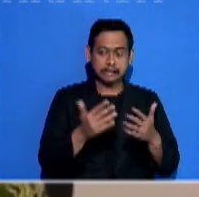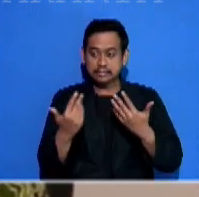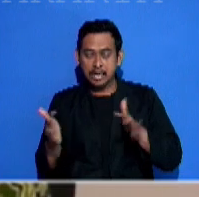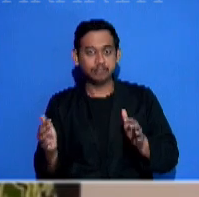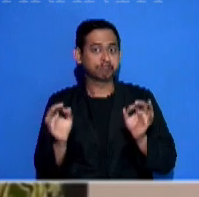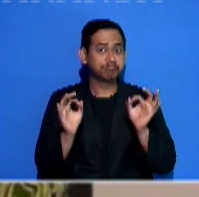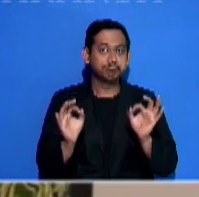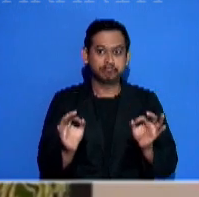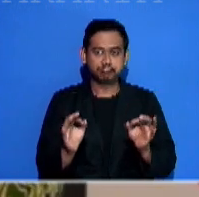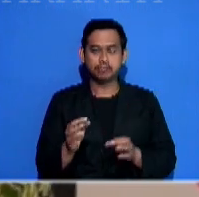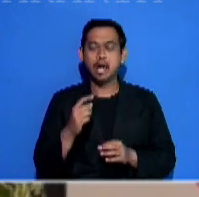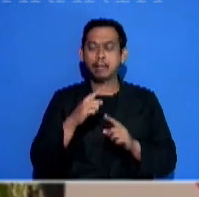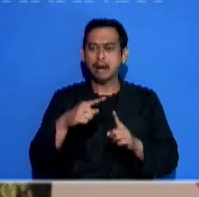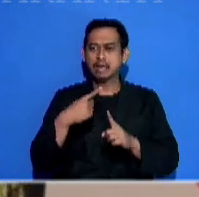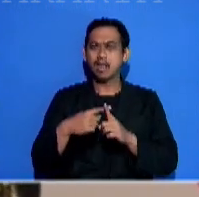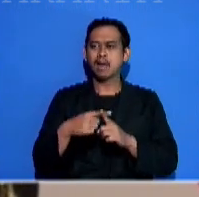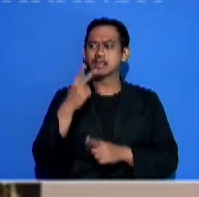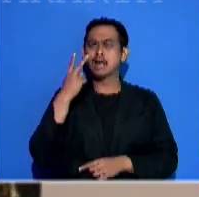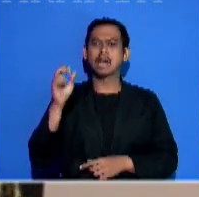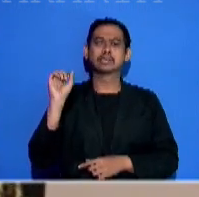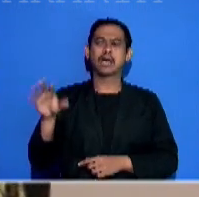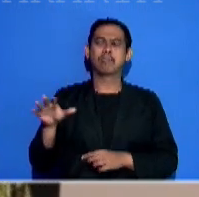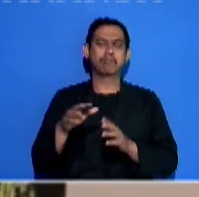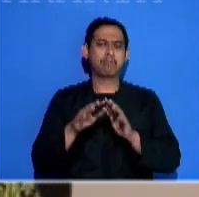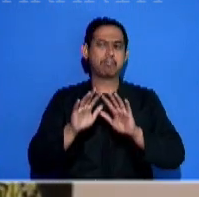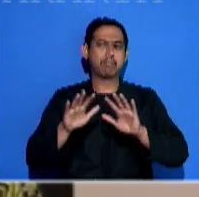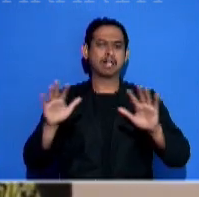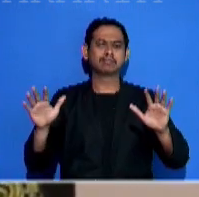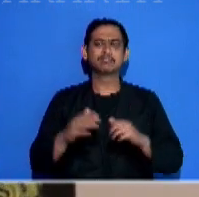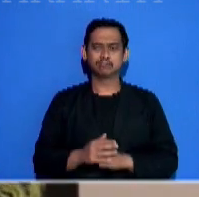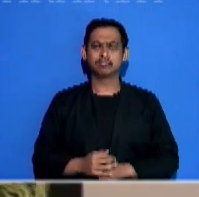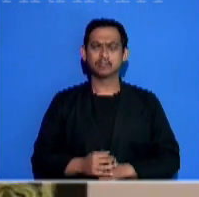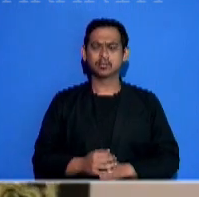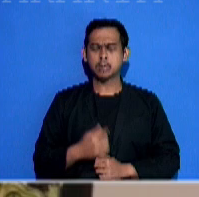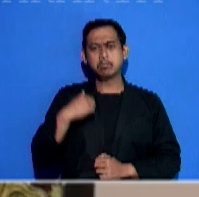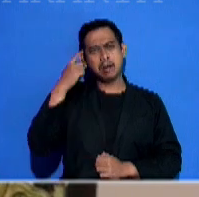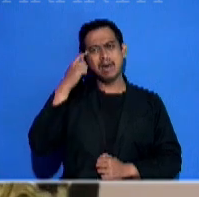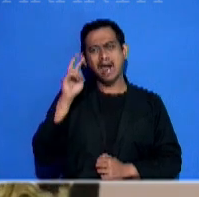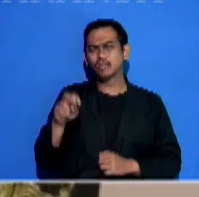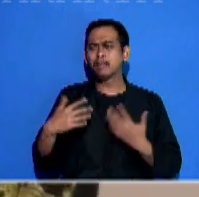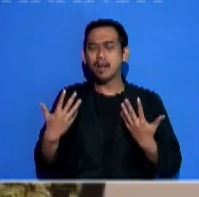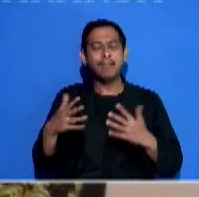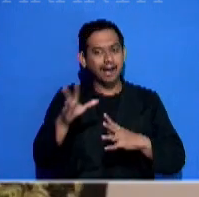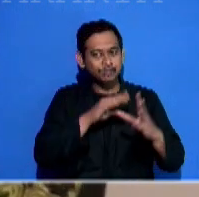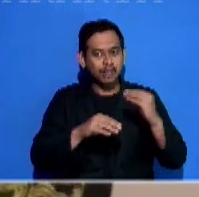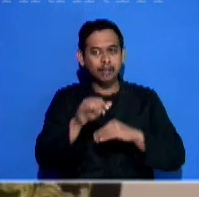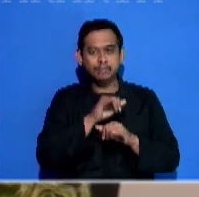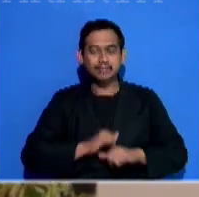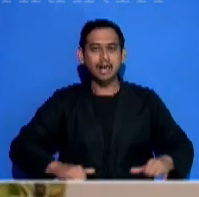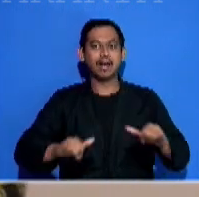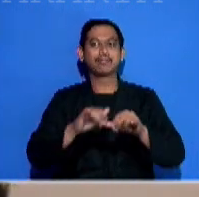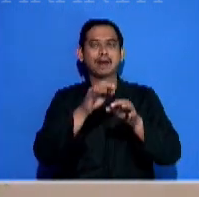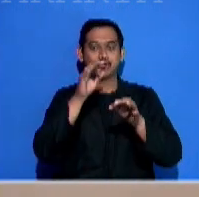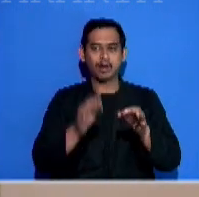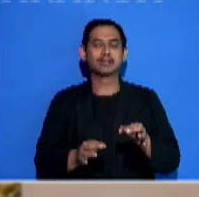prediksian predikbel ternyata itu juga masih harus menjadi pemikiran kita itu bagian yang nanti kita carikan solusi